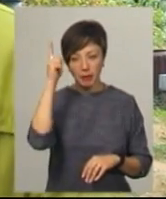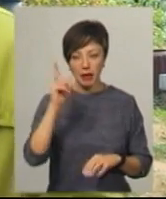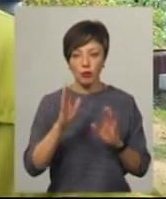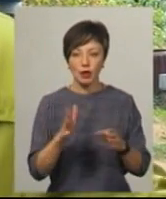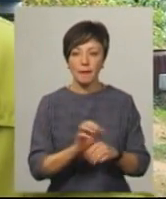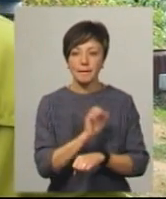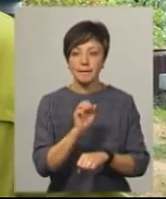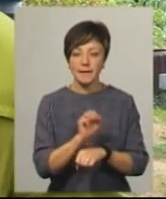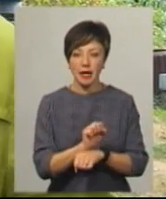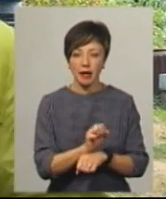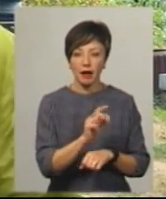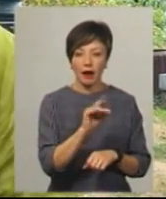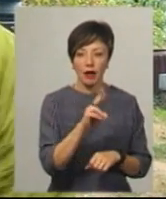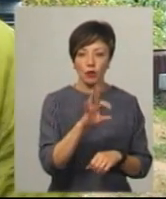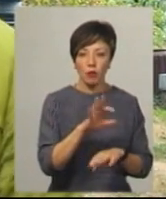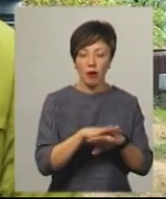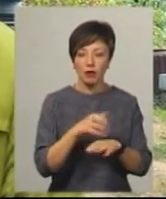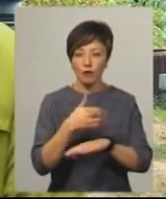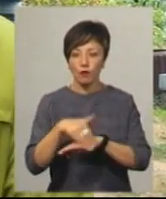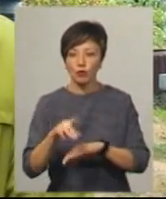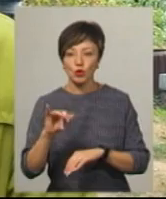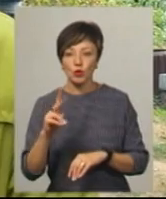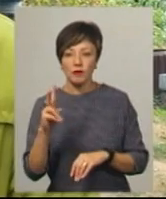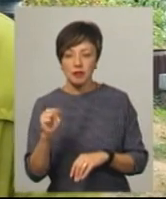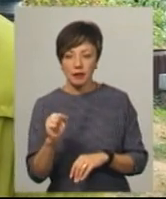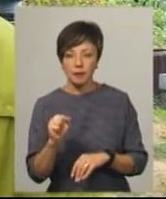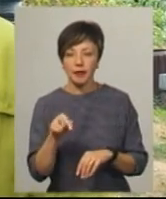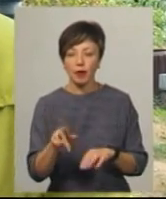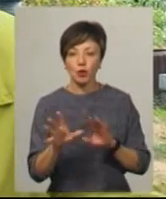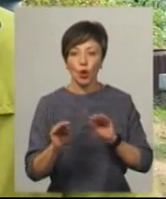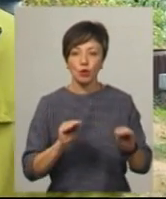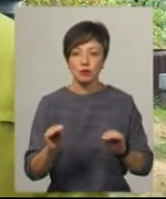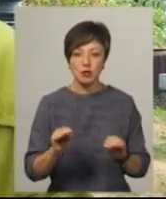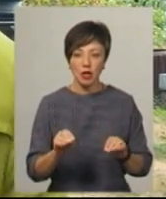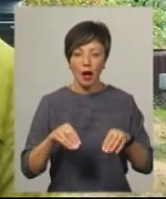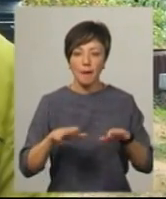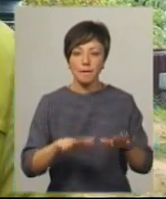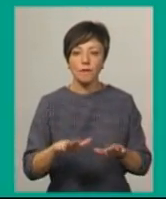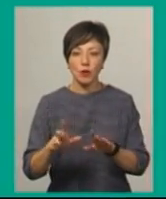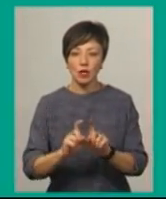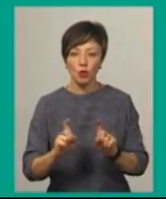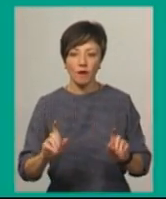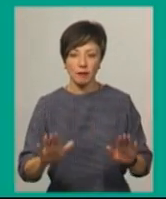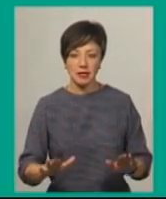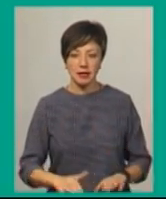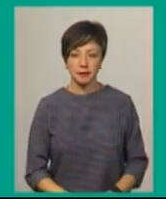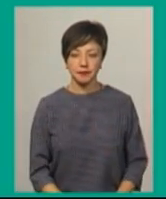перекрита від Кредобанку до вулиці Проскурівської. Там будуть розміщені посадкові місця.